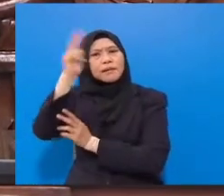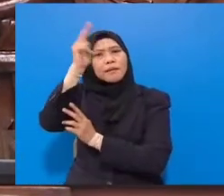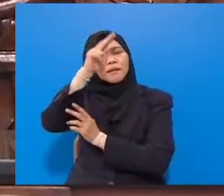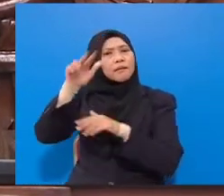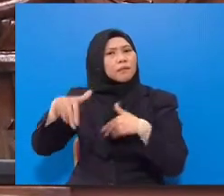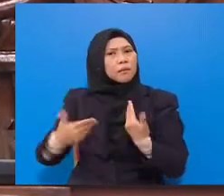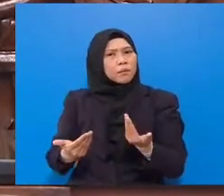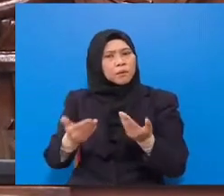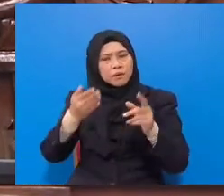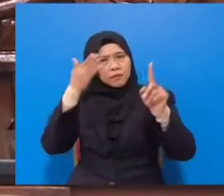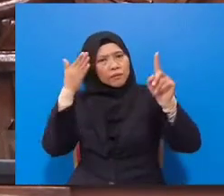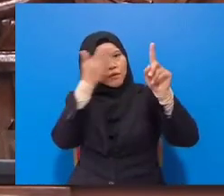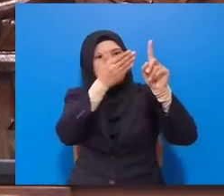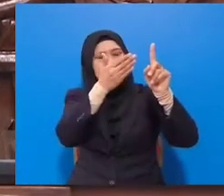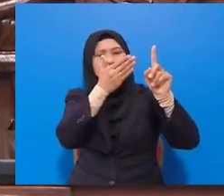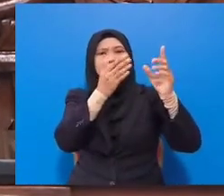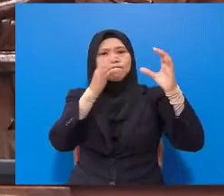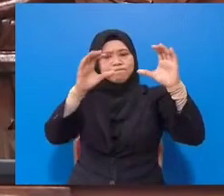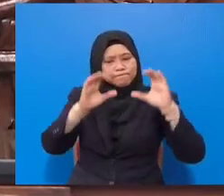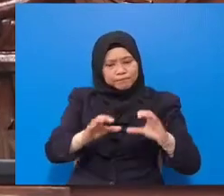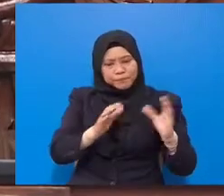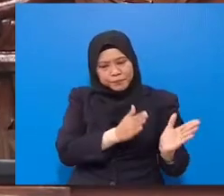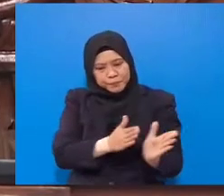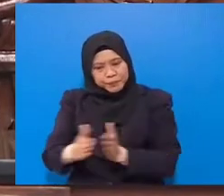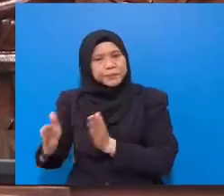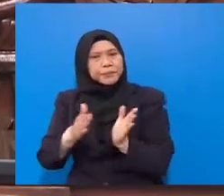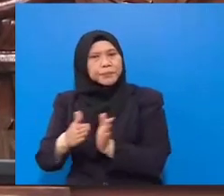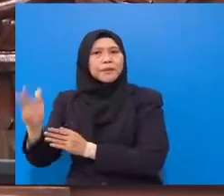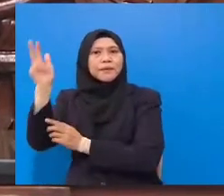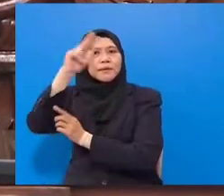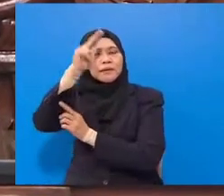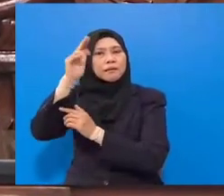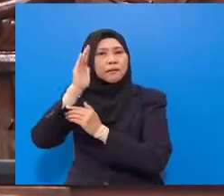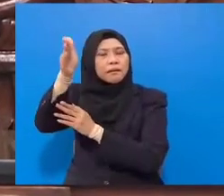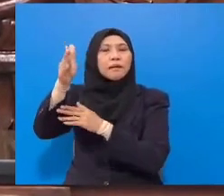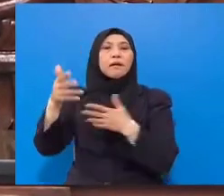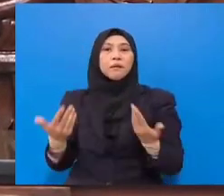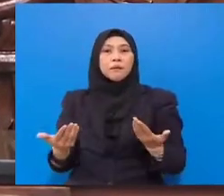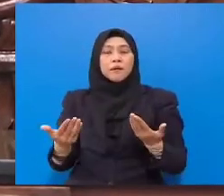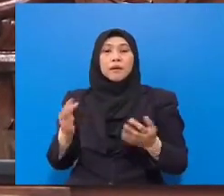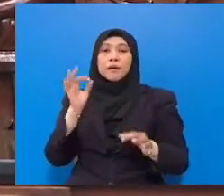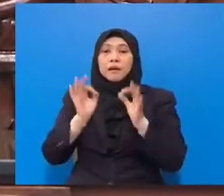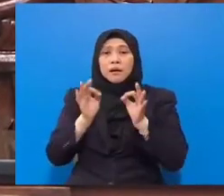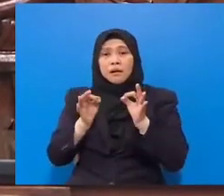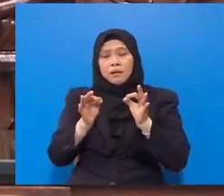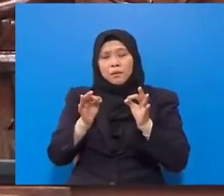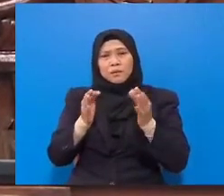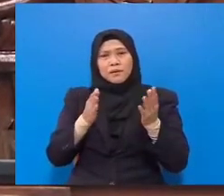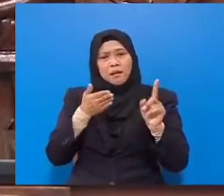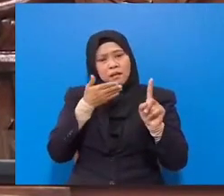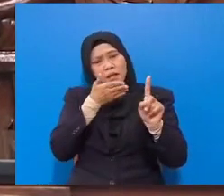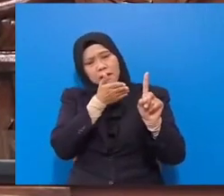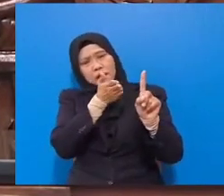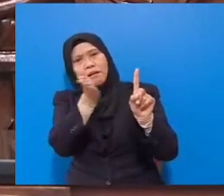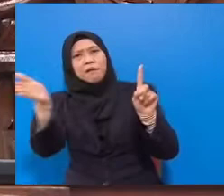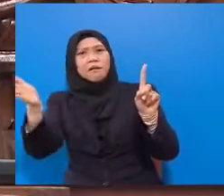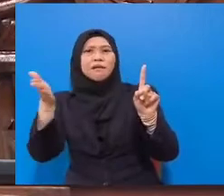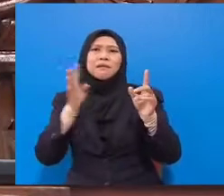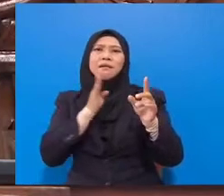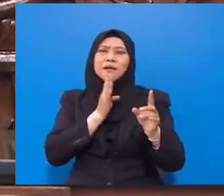fokus kepada langkah-langkah tersebut jika tidak kita memakan masse yang cukup lama